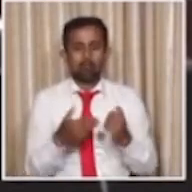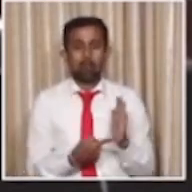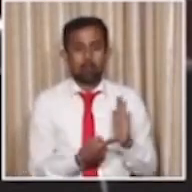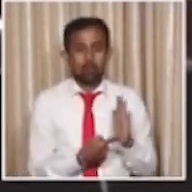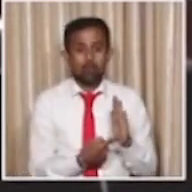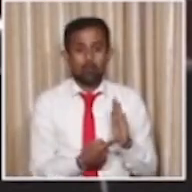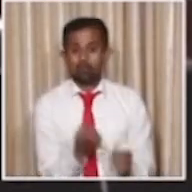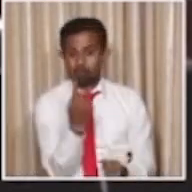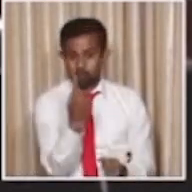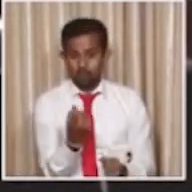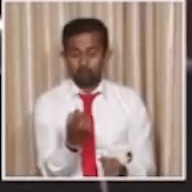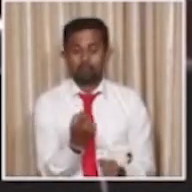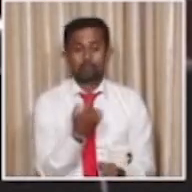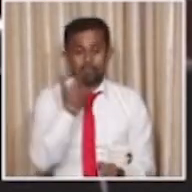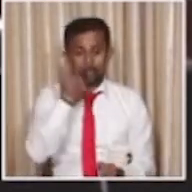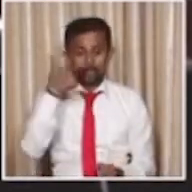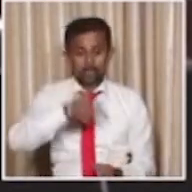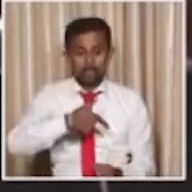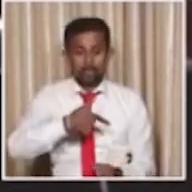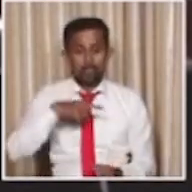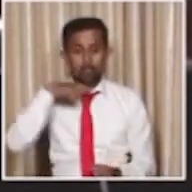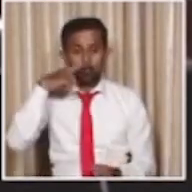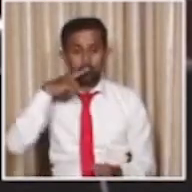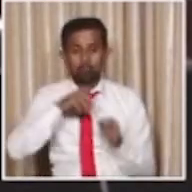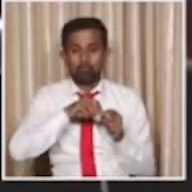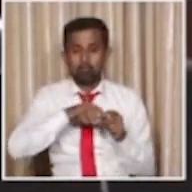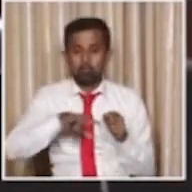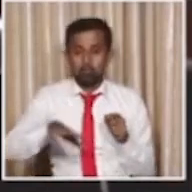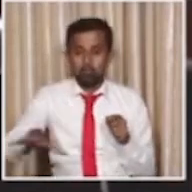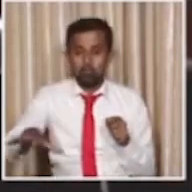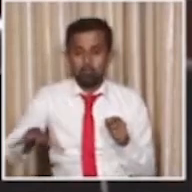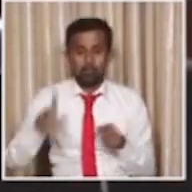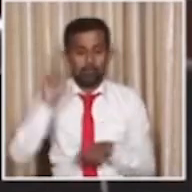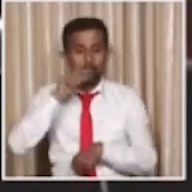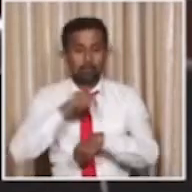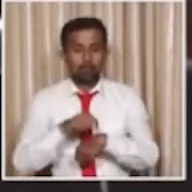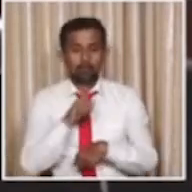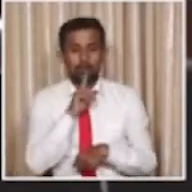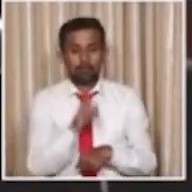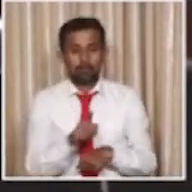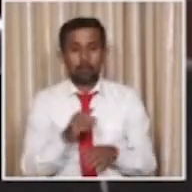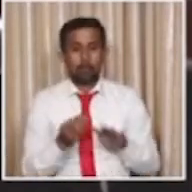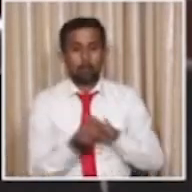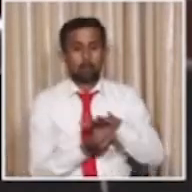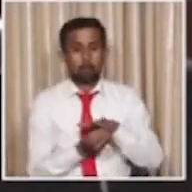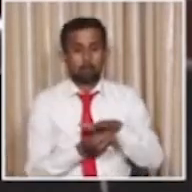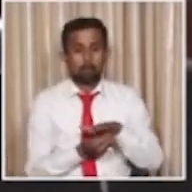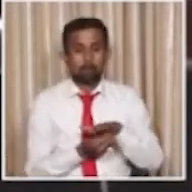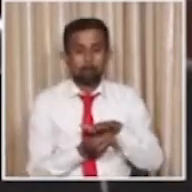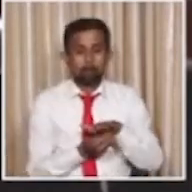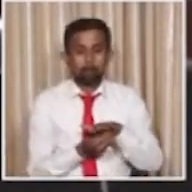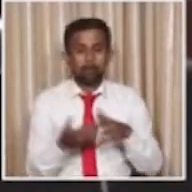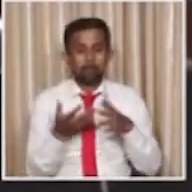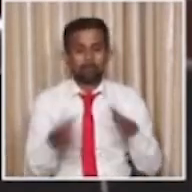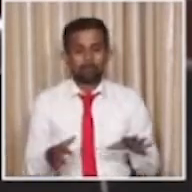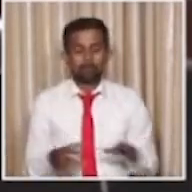ටොන් 1000ක් තෙල් ඒ වෙරළට නිදහස් වුණා. මේක ඒ වෙලාවේ හැඳින්වුවේ පරිසරයට සාගරික පරිසරයේ සිද්ධ